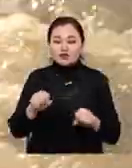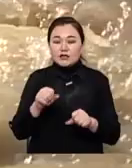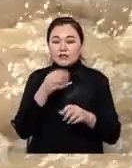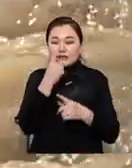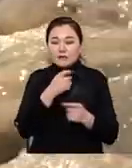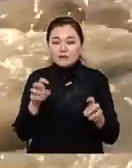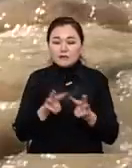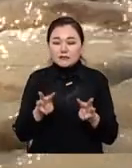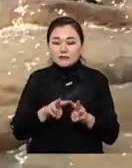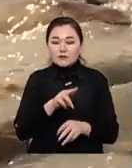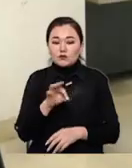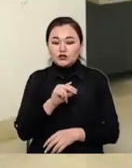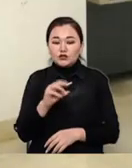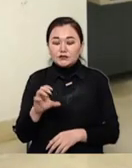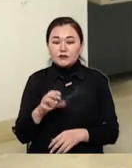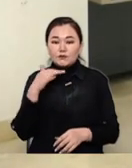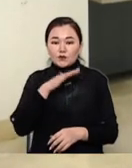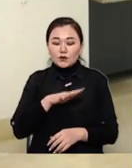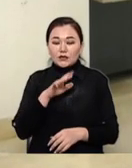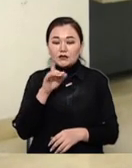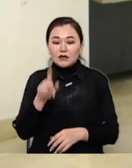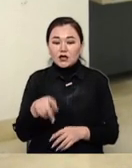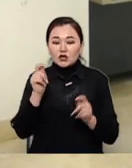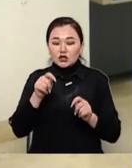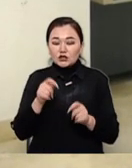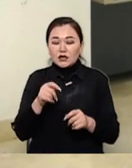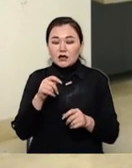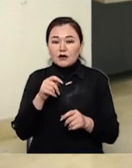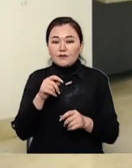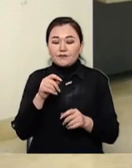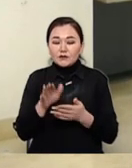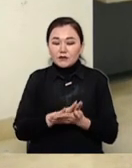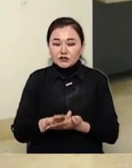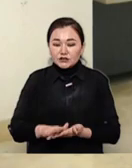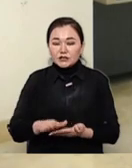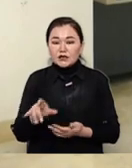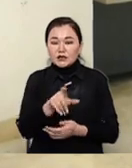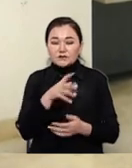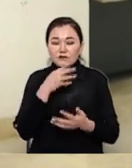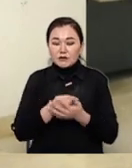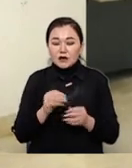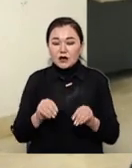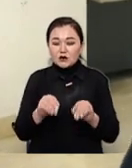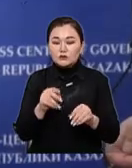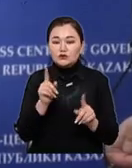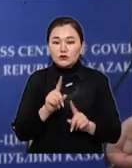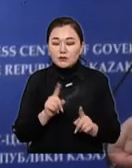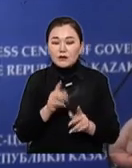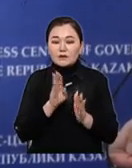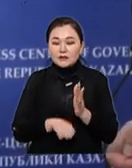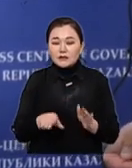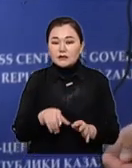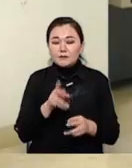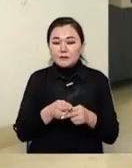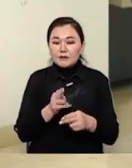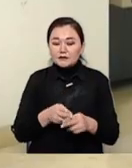заявил министр по ЧС. Многие даже лень выйти почистить арык рядом со своим огородом или домом для того, чтобы беспрепятственно прошла